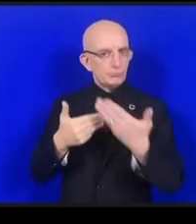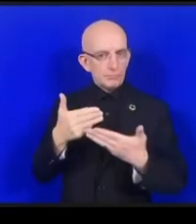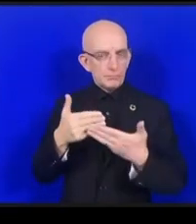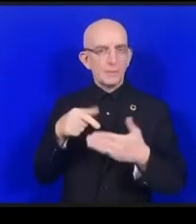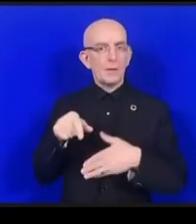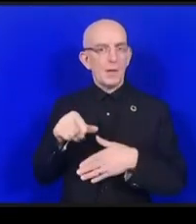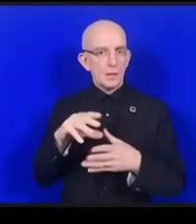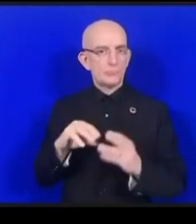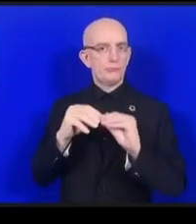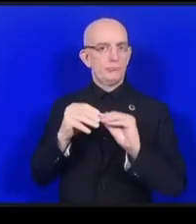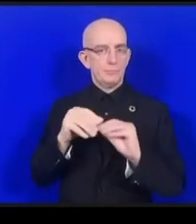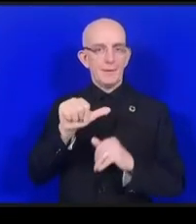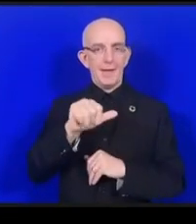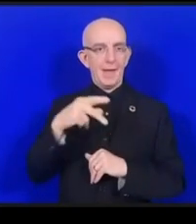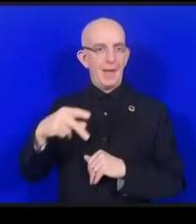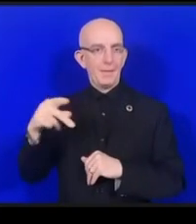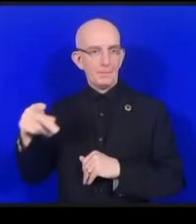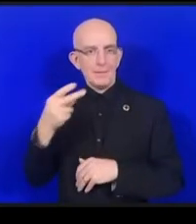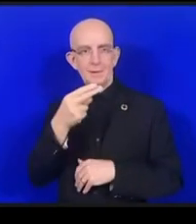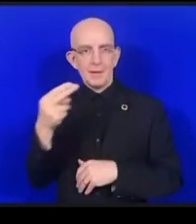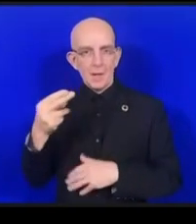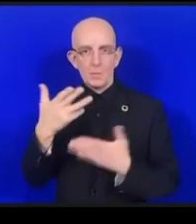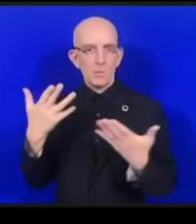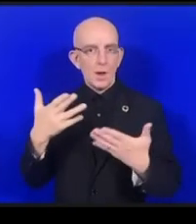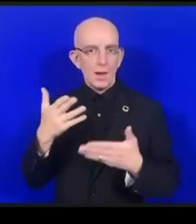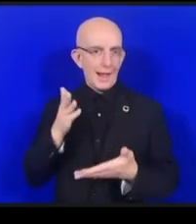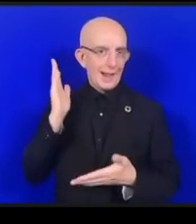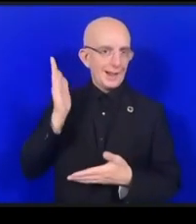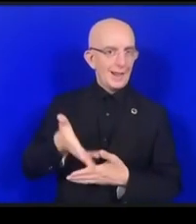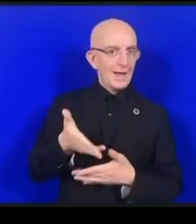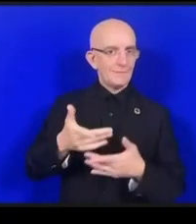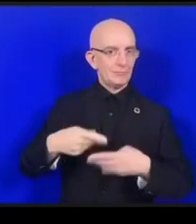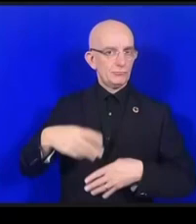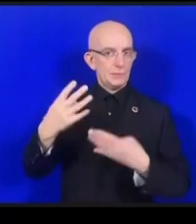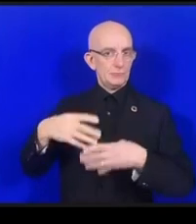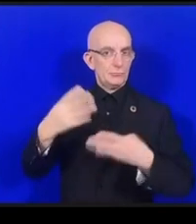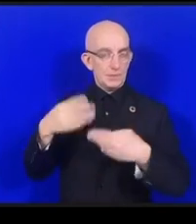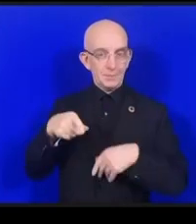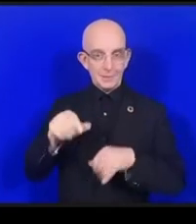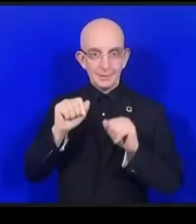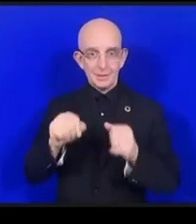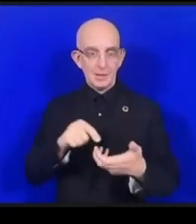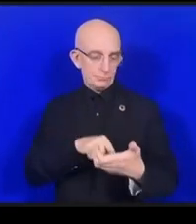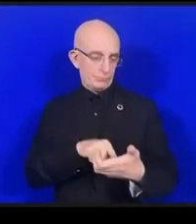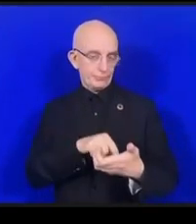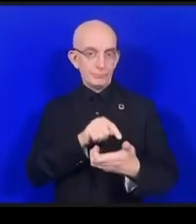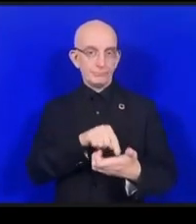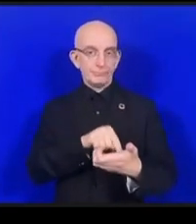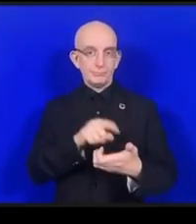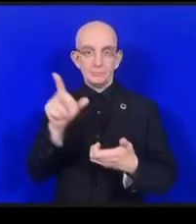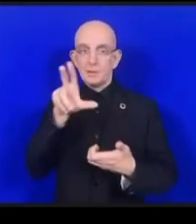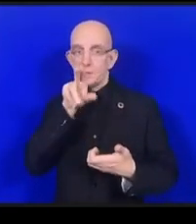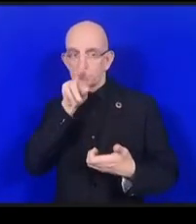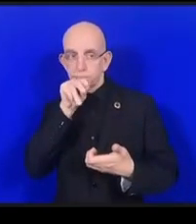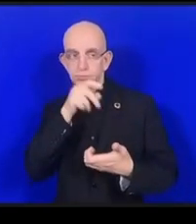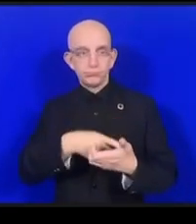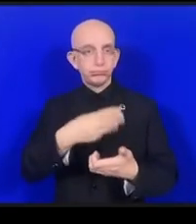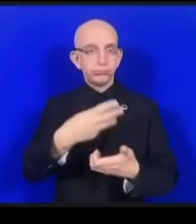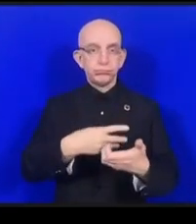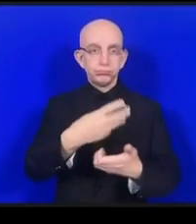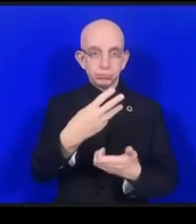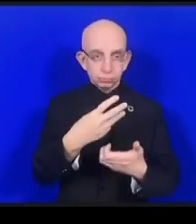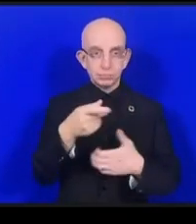есть возможности например внедрить пользование Гуглом для тех кто не слышит для